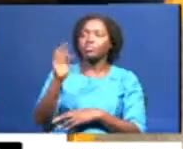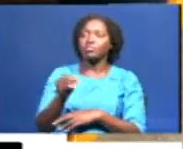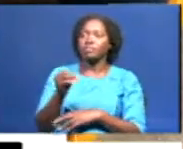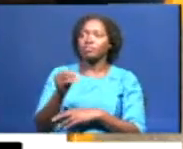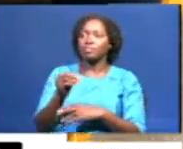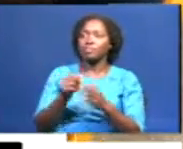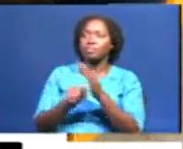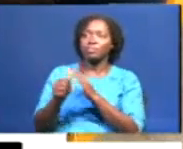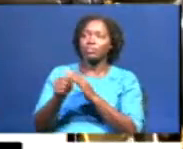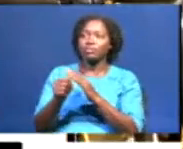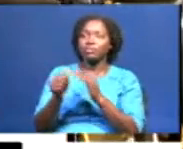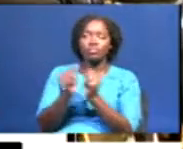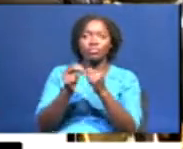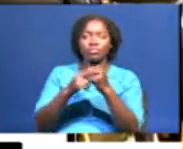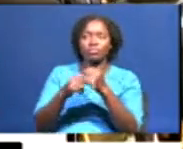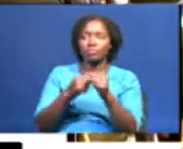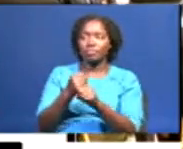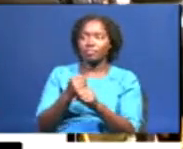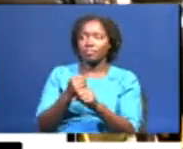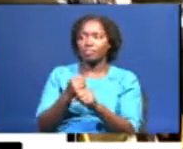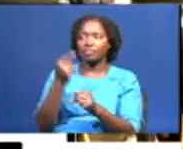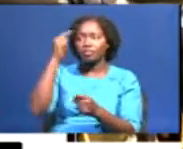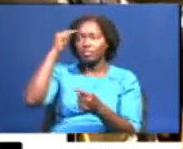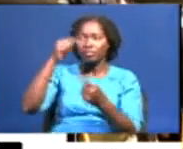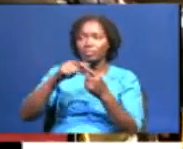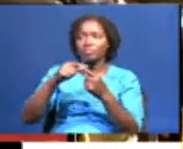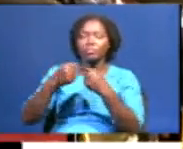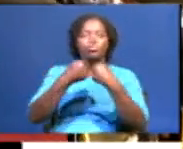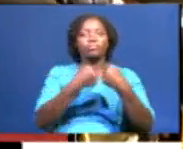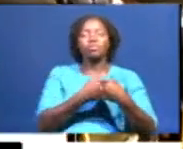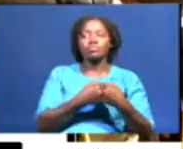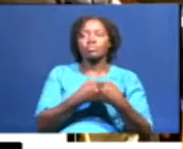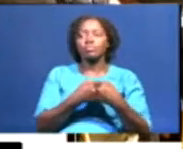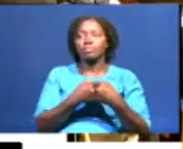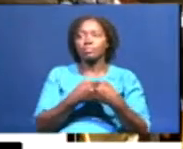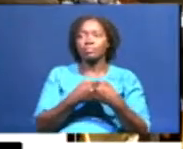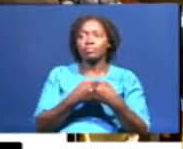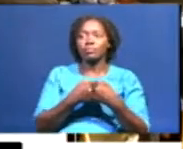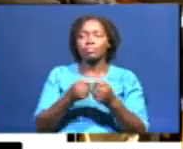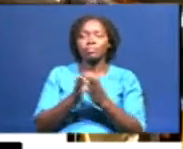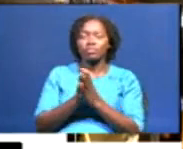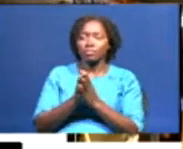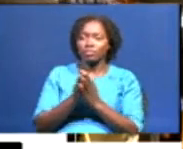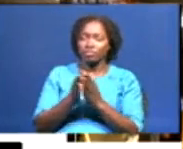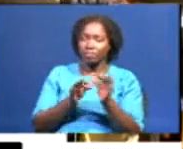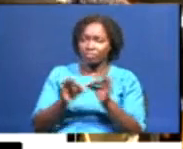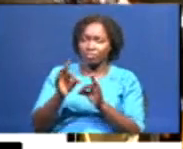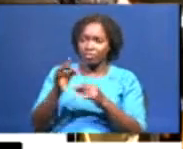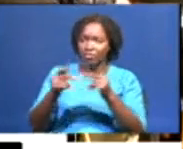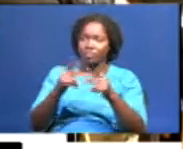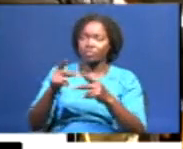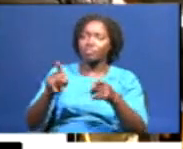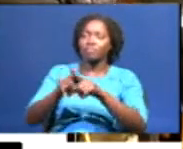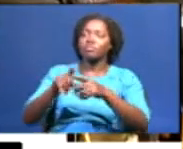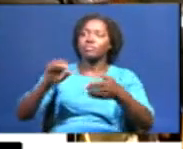wasiozidi umri wa miaka 17. One of the aim of this tournament was to cage our progress as a federation.